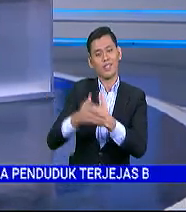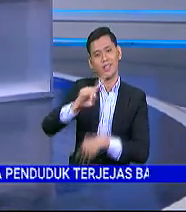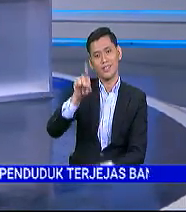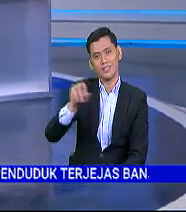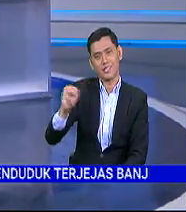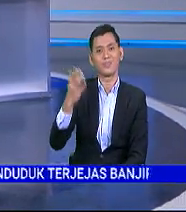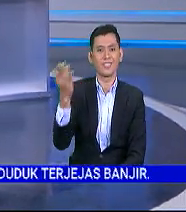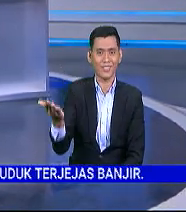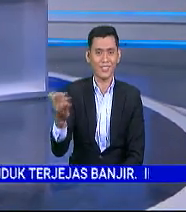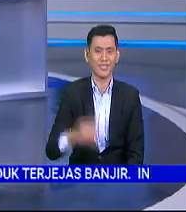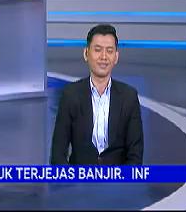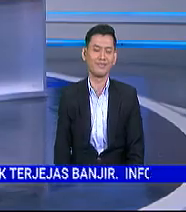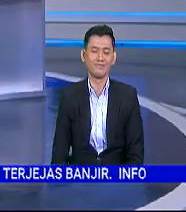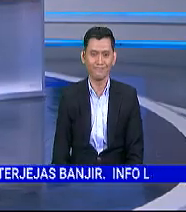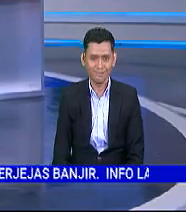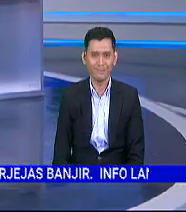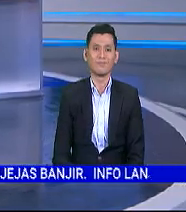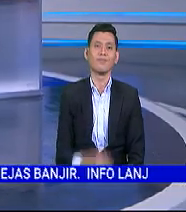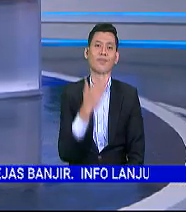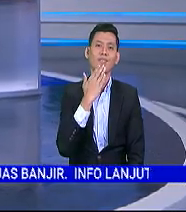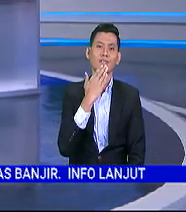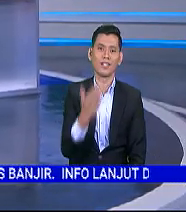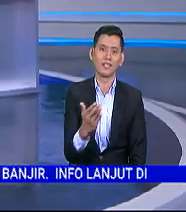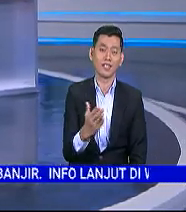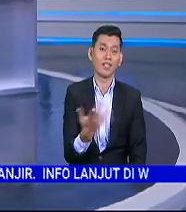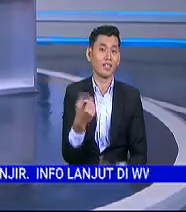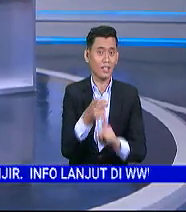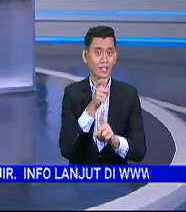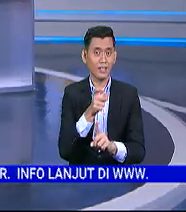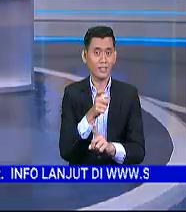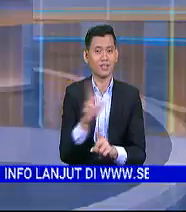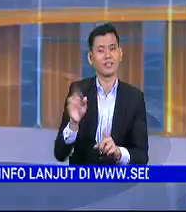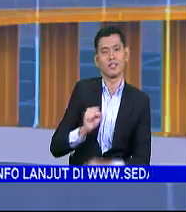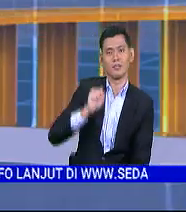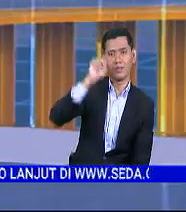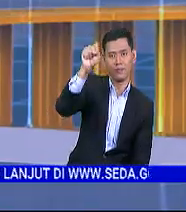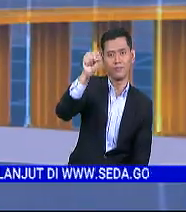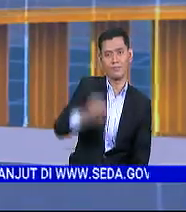Puri. Silakan Azam. Ya, baik, terima kasih Konstantin, langsung dari Sabah.